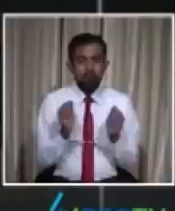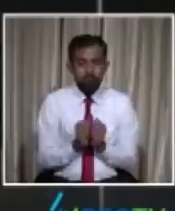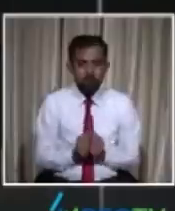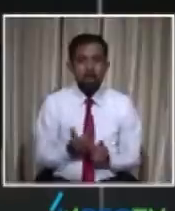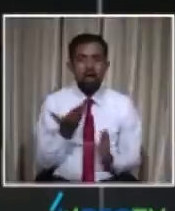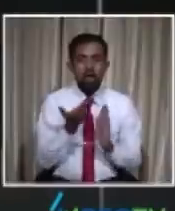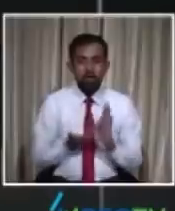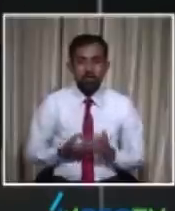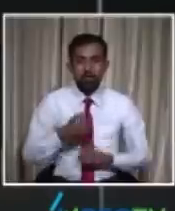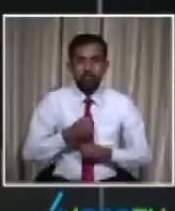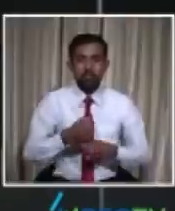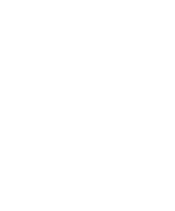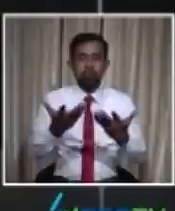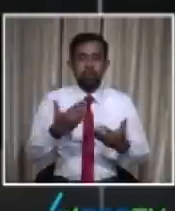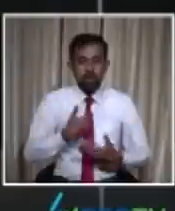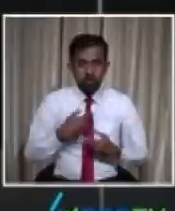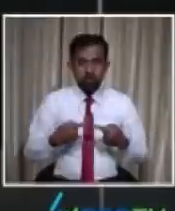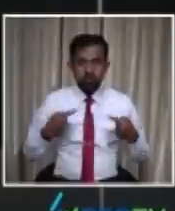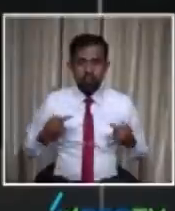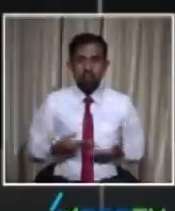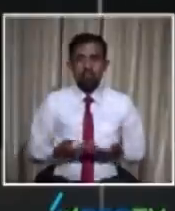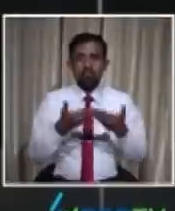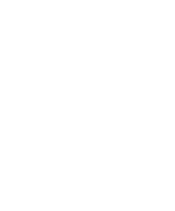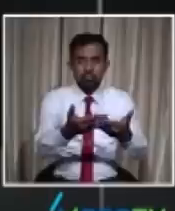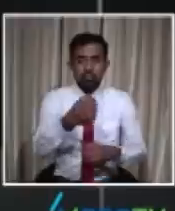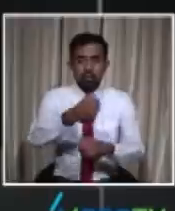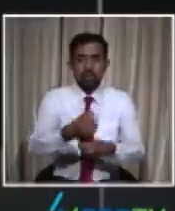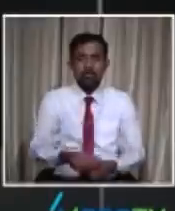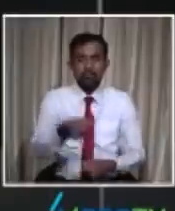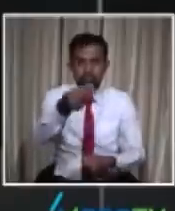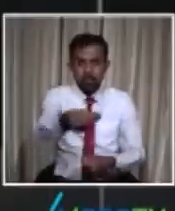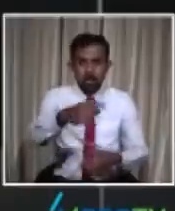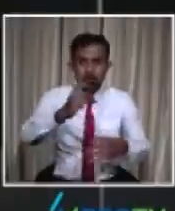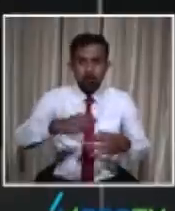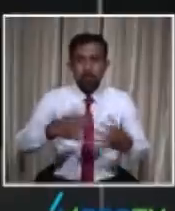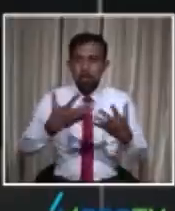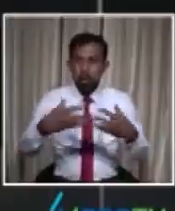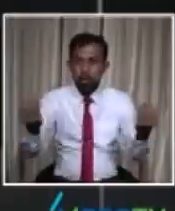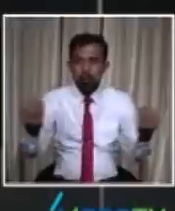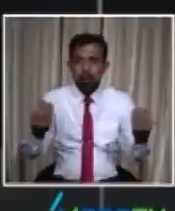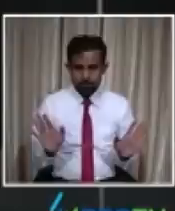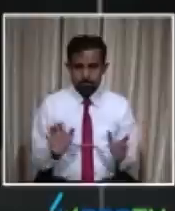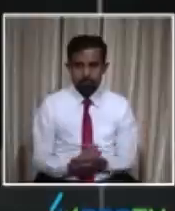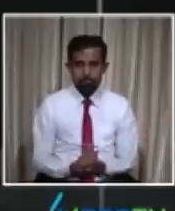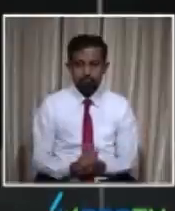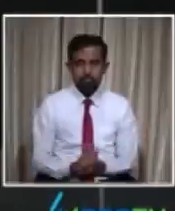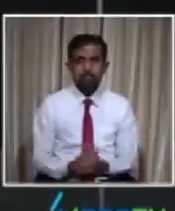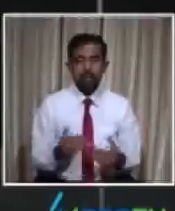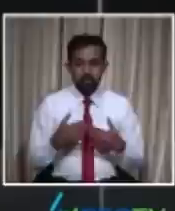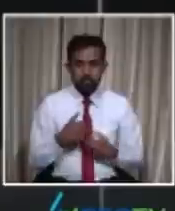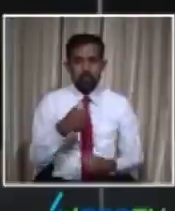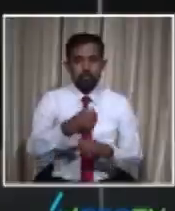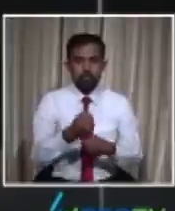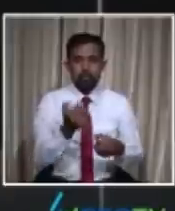නෙමෙයි ආණ්ඩුවට නැති වැඩපිළිවෙල අද විපක්ෂයෙන් ඉදිරිපත් කරනවා මේ රජයට මේ ප්‍රශ්නෙන් ගොඩ දා ගන්න මෙන්න වැඩපිළිවෙල ආණ්ඩුවට